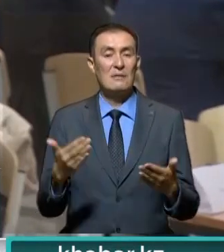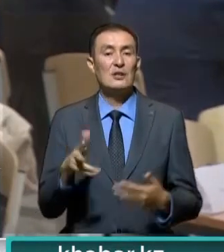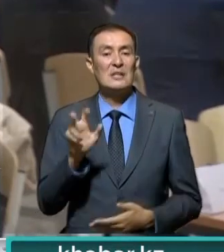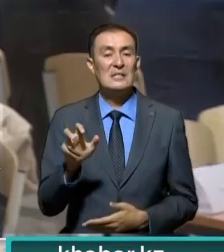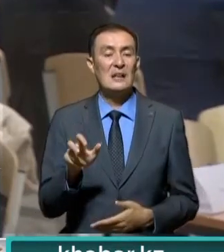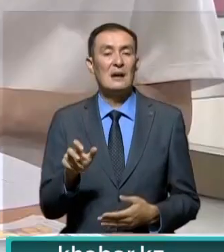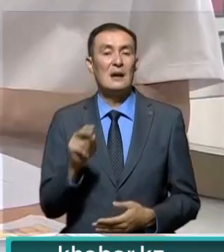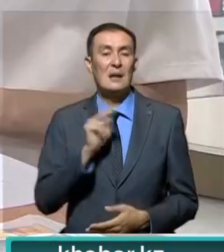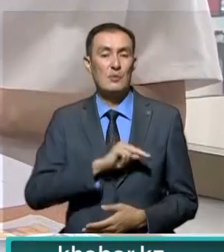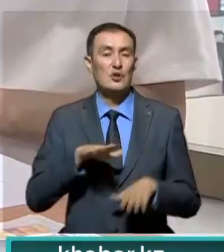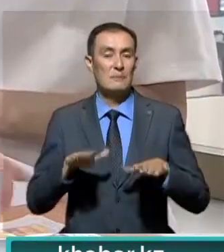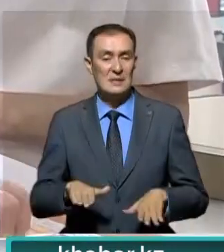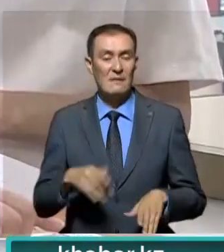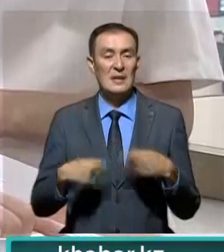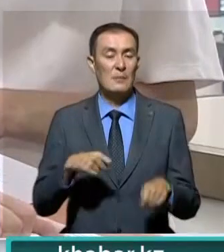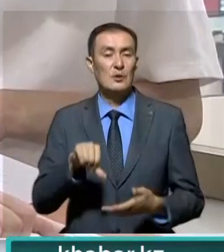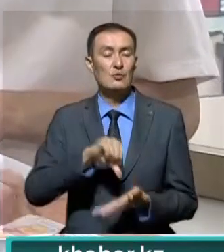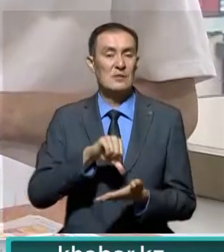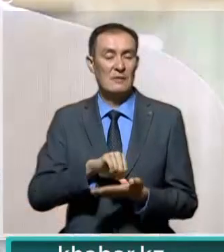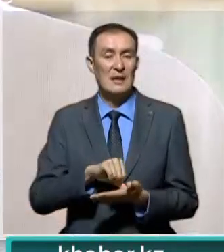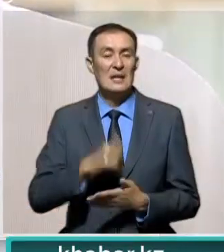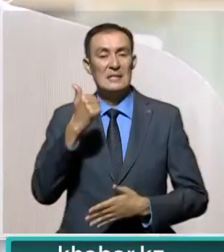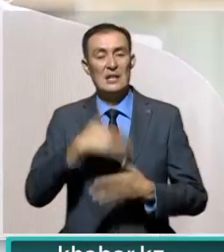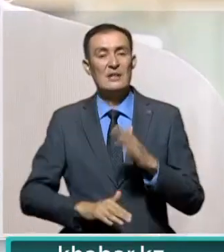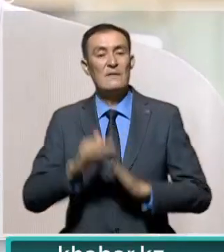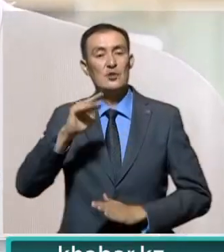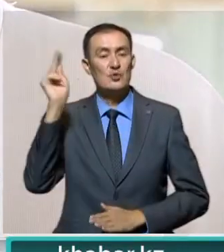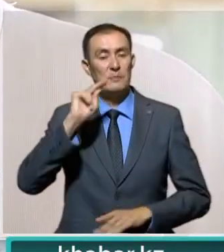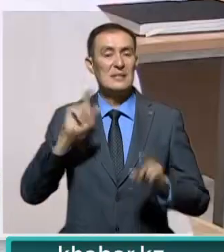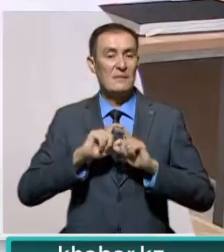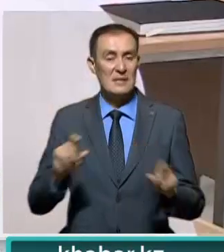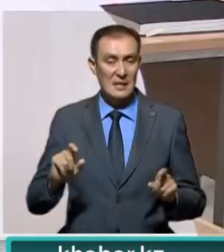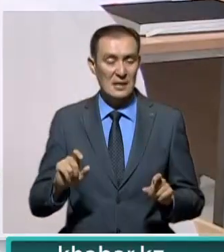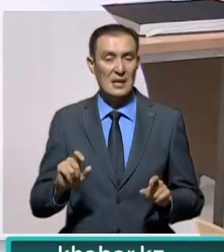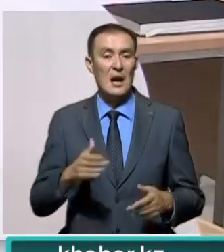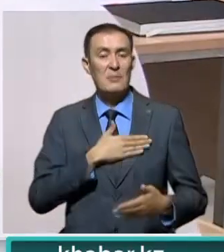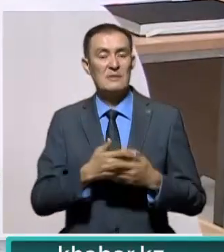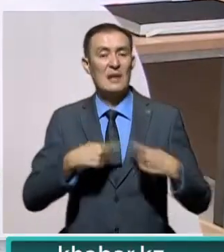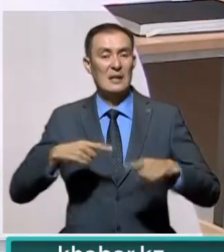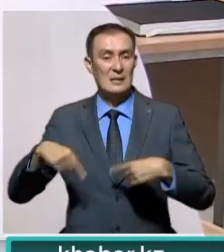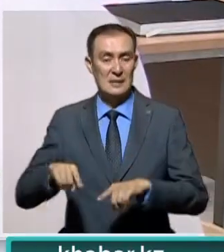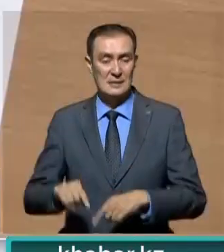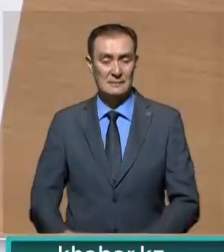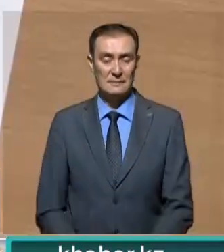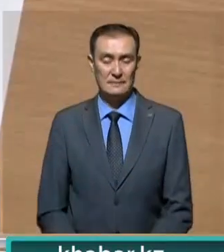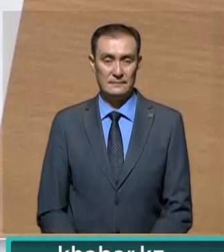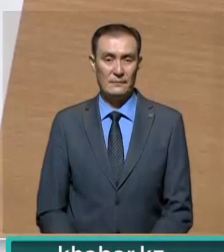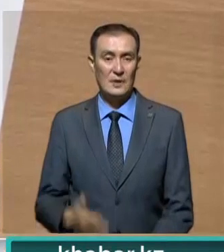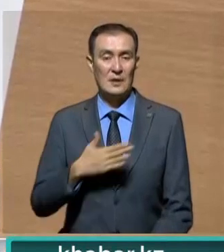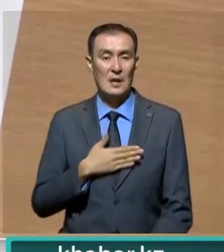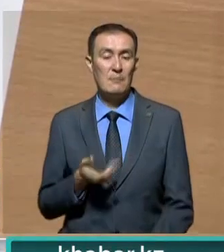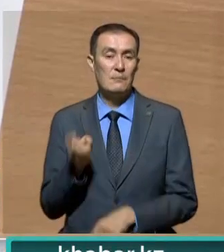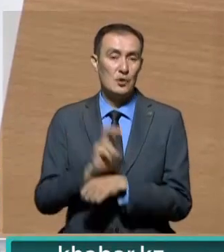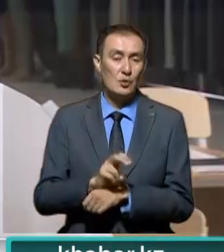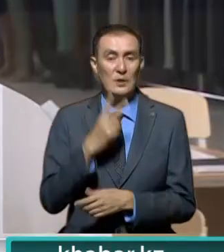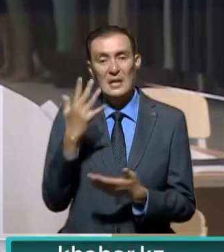300 вакантных мест. В ярмарке приняли участие столичные высшие учебные заведения и общественные организации. Я пришел, чтобы найти